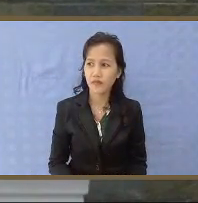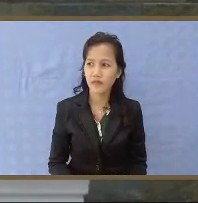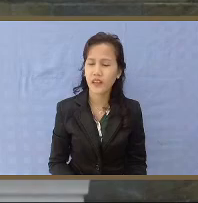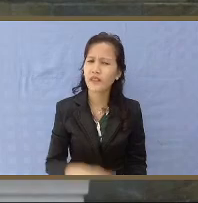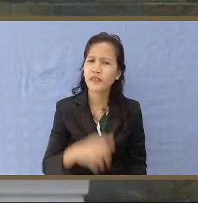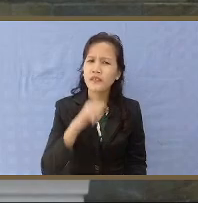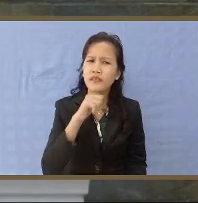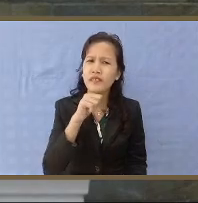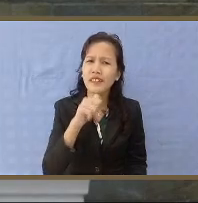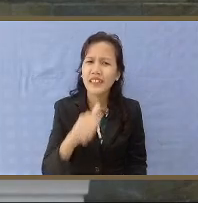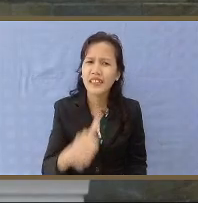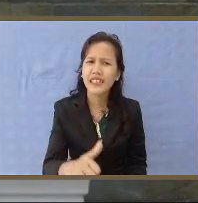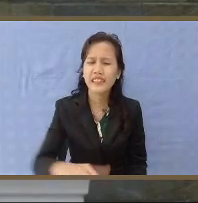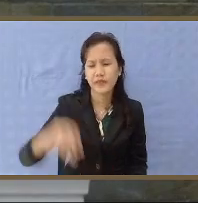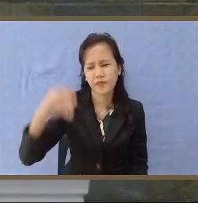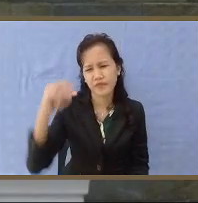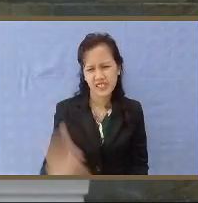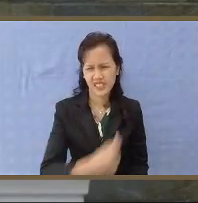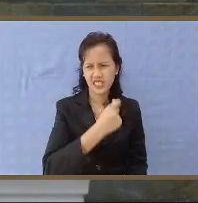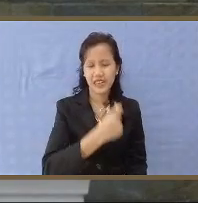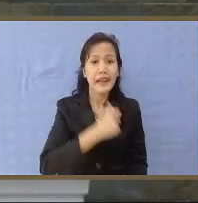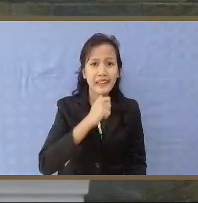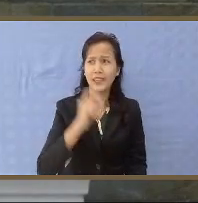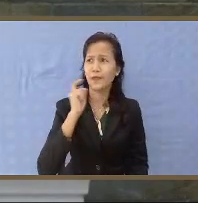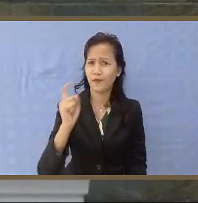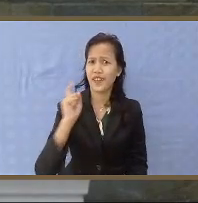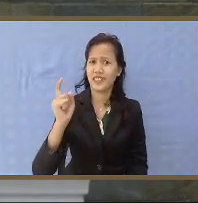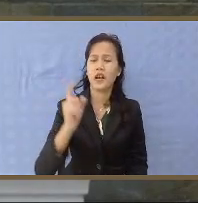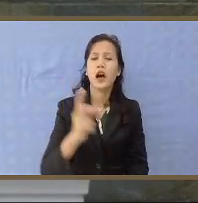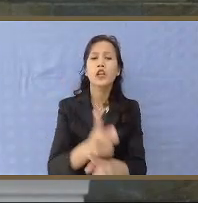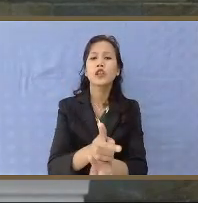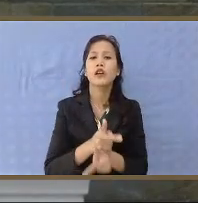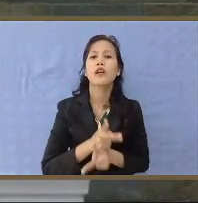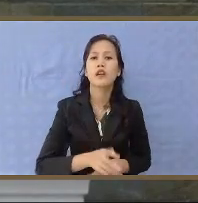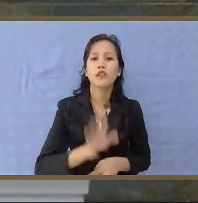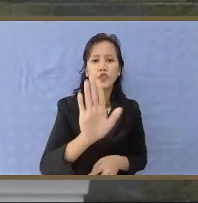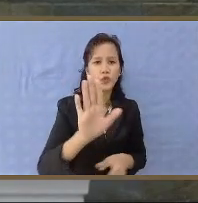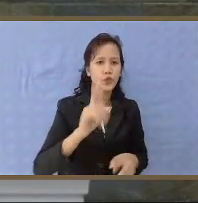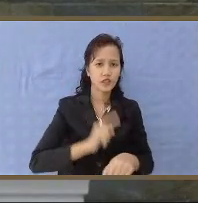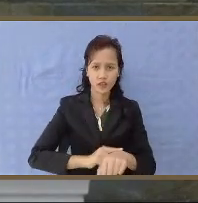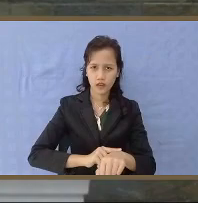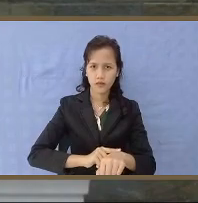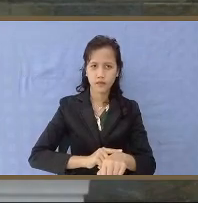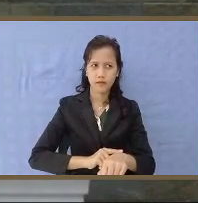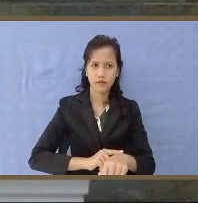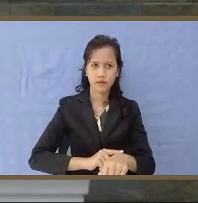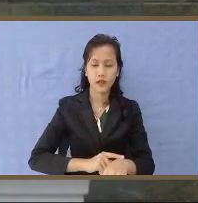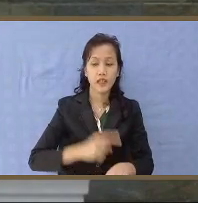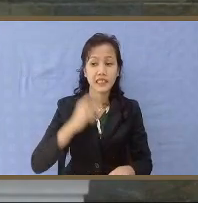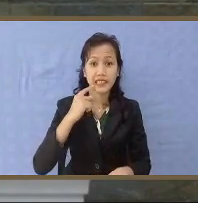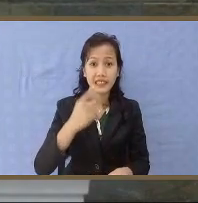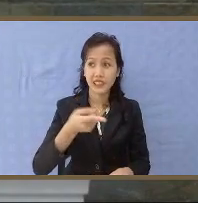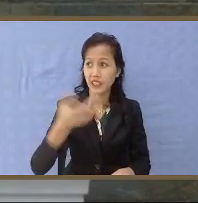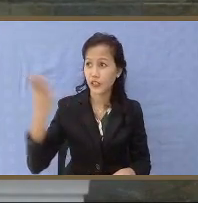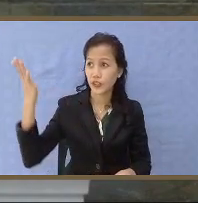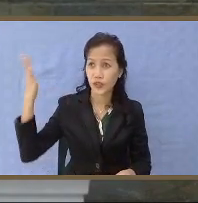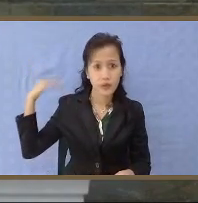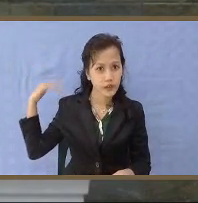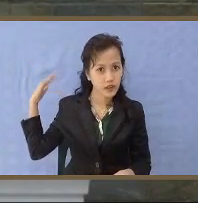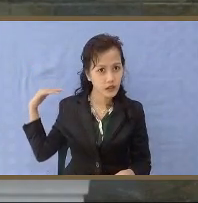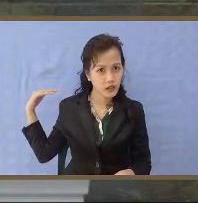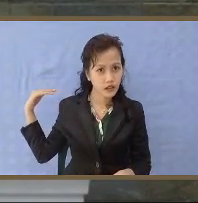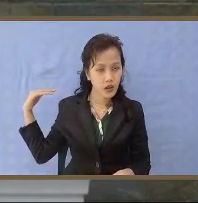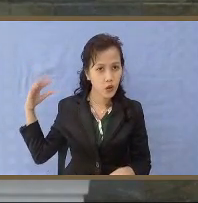ho kayong manghinayang, wag ho kayong magmadali. Take your time. Listen, sabi ko nga sa inyo nung nakaraang